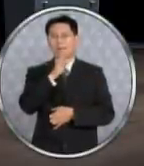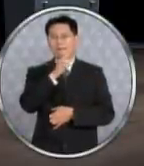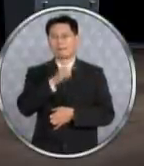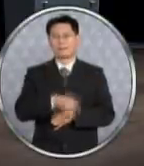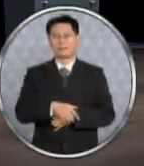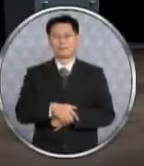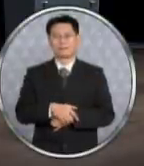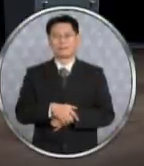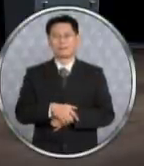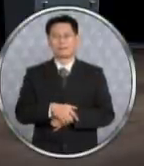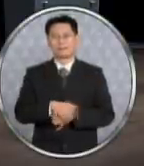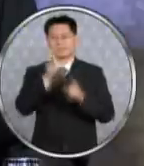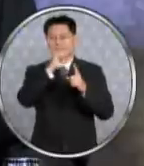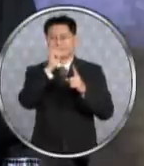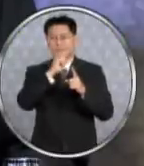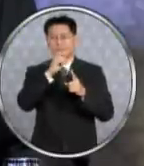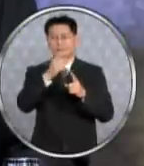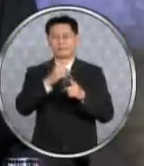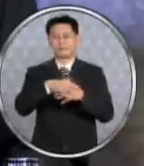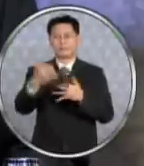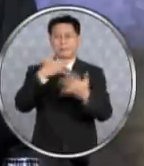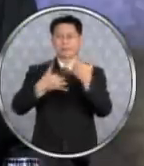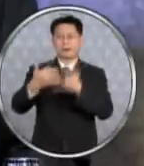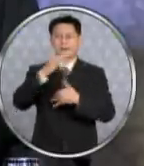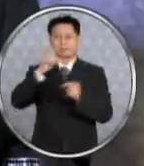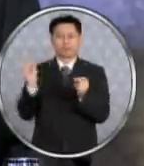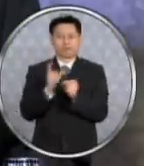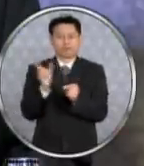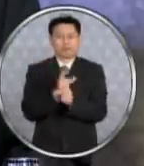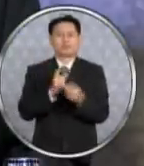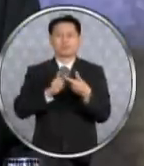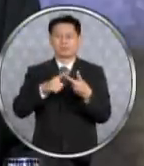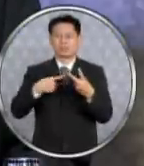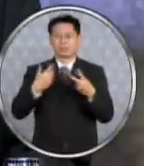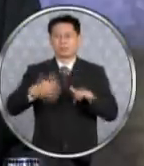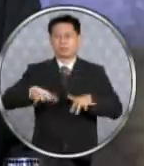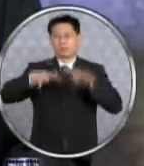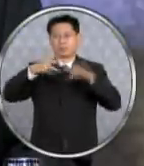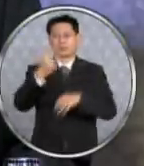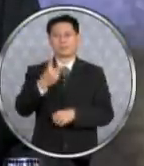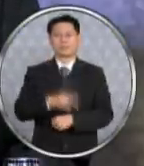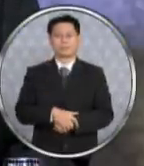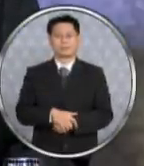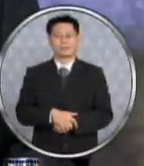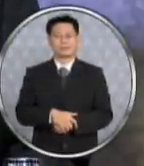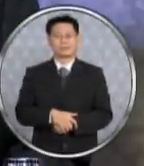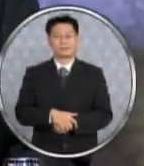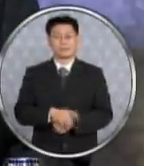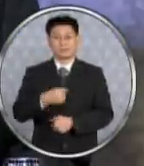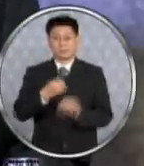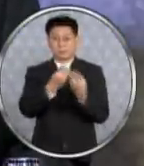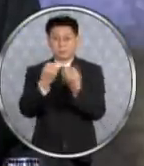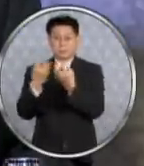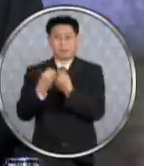个不断来袭击我们的台风跟水灾。所以我们看到这